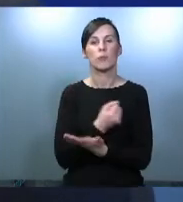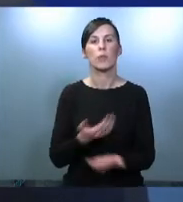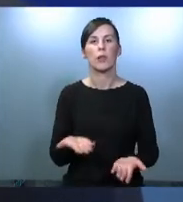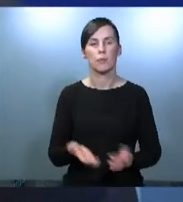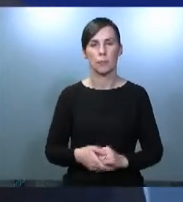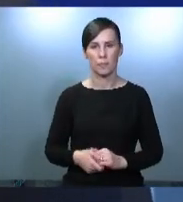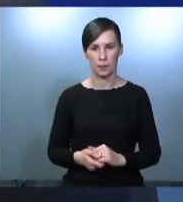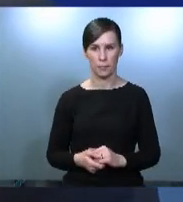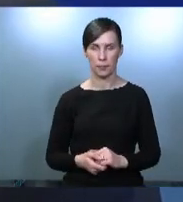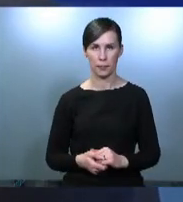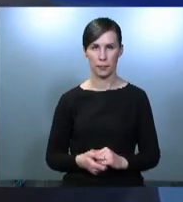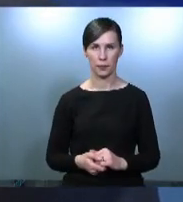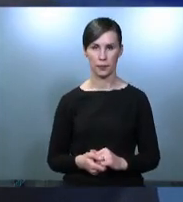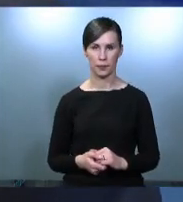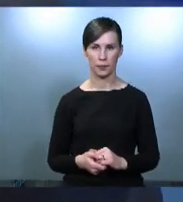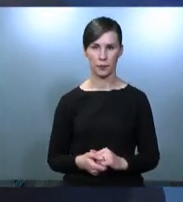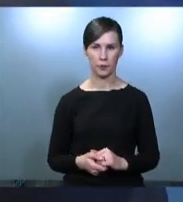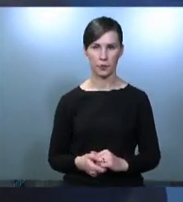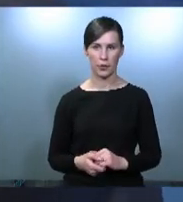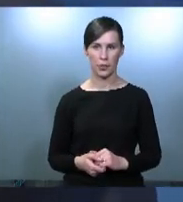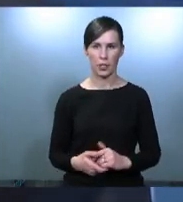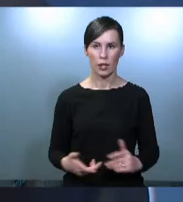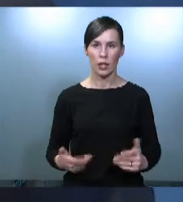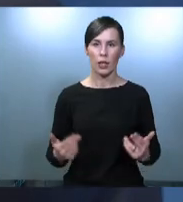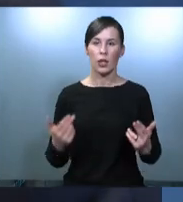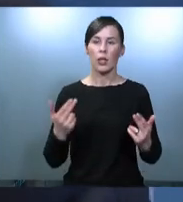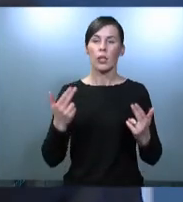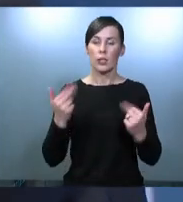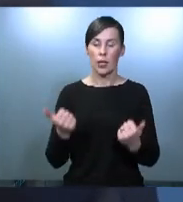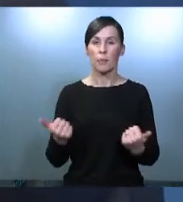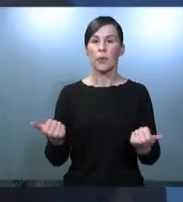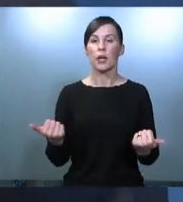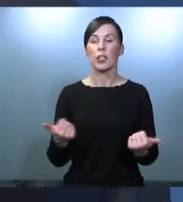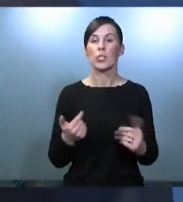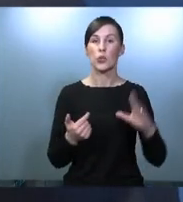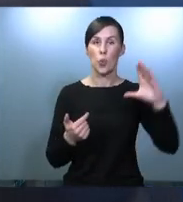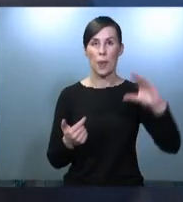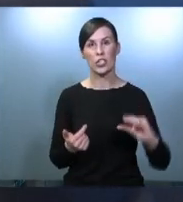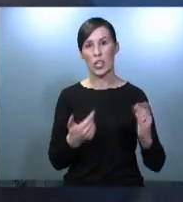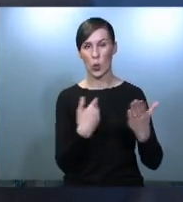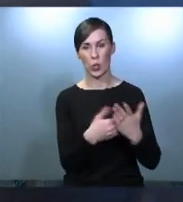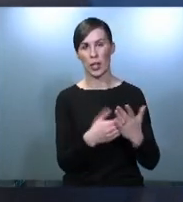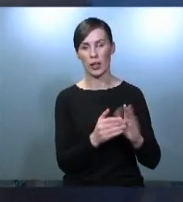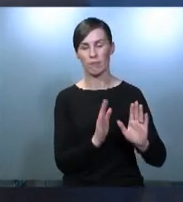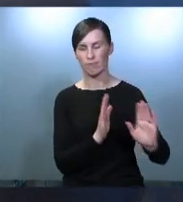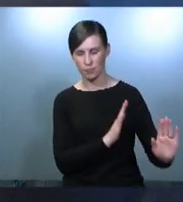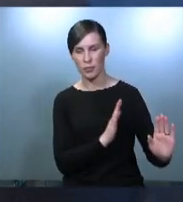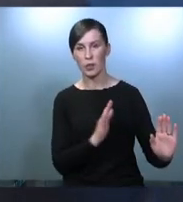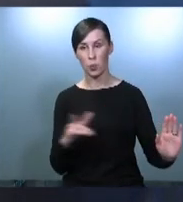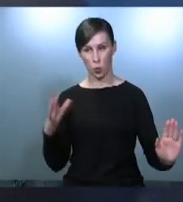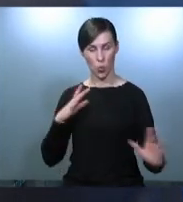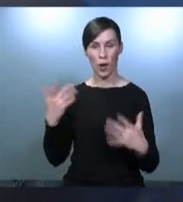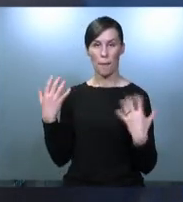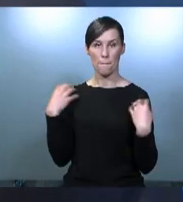mes nebeakcentuojame, dėl ko jos sumažėjo, bet kalbame apie tai, kaip mes pritrauksime naujas. Tai... Jūsų meras prieš tai buvusio laidoje paaiškino,